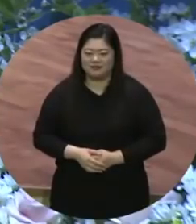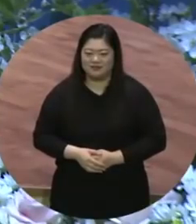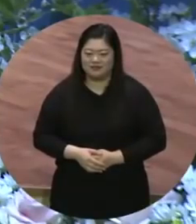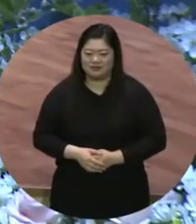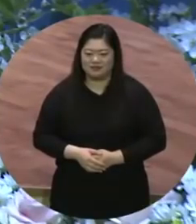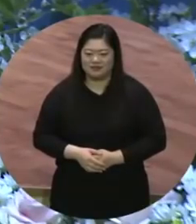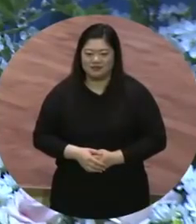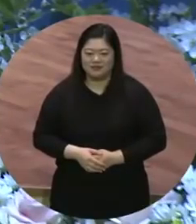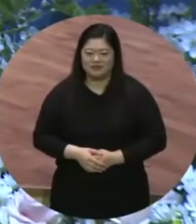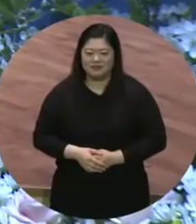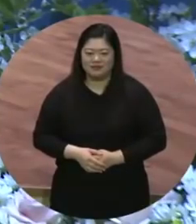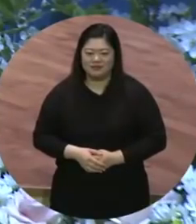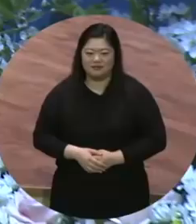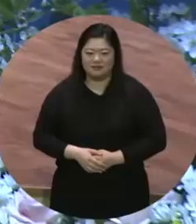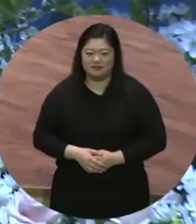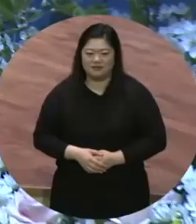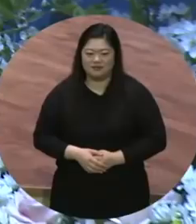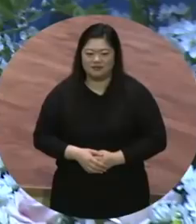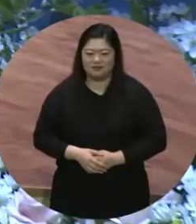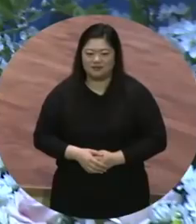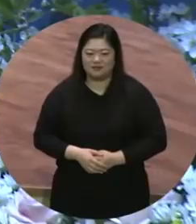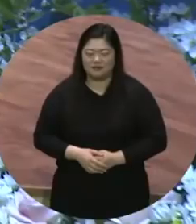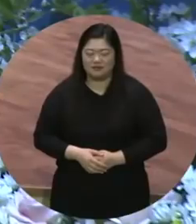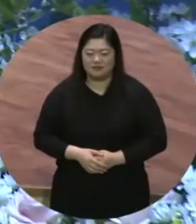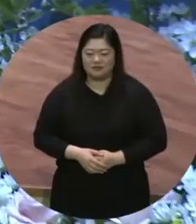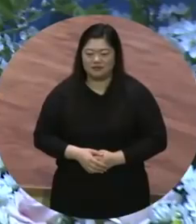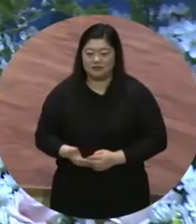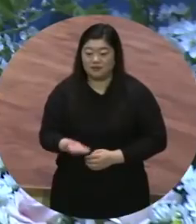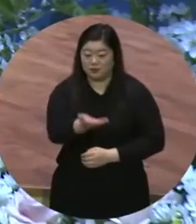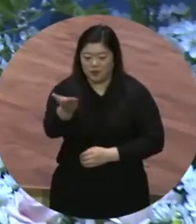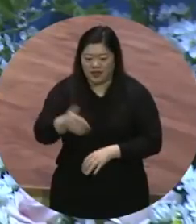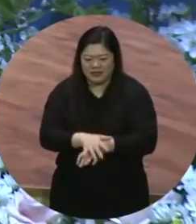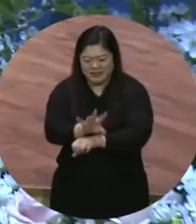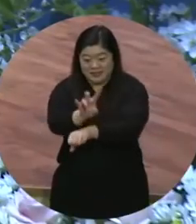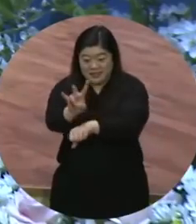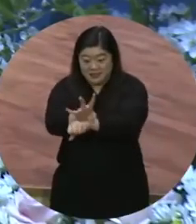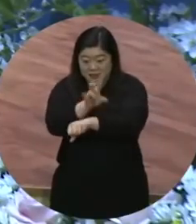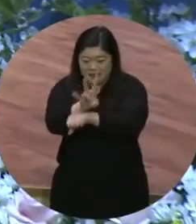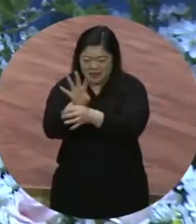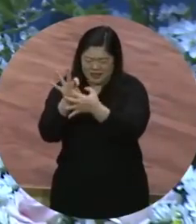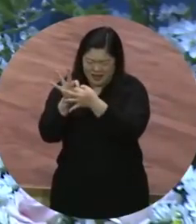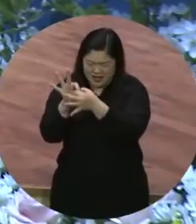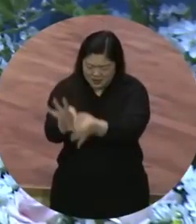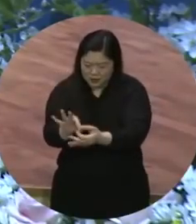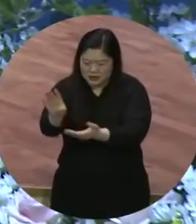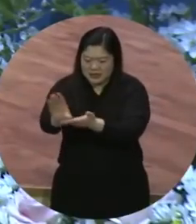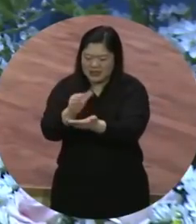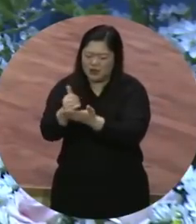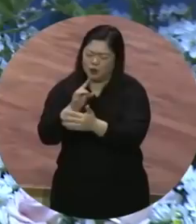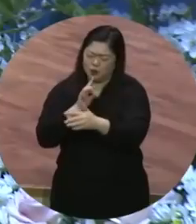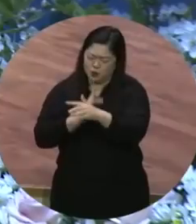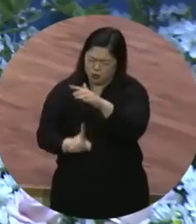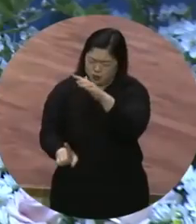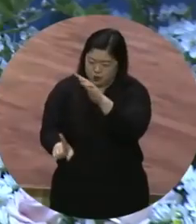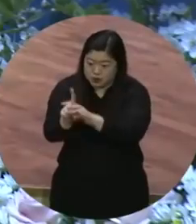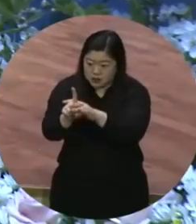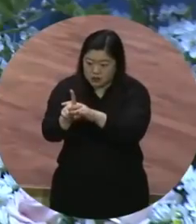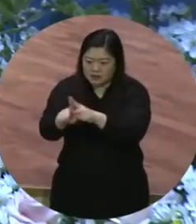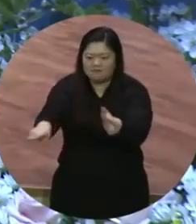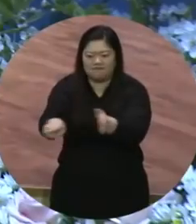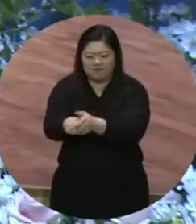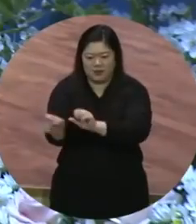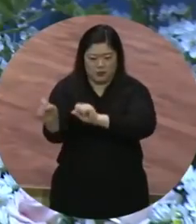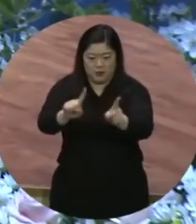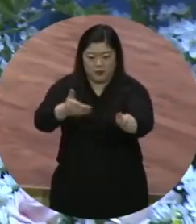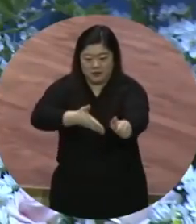늘 여러분 24시 그리스도의 유일성을 붙잡으시기 바랍니다. 이게 영성이에요,